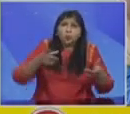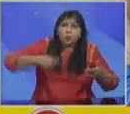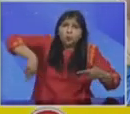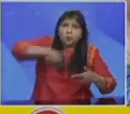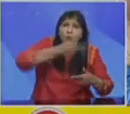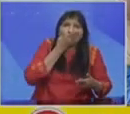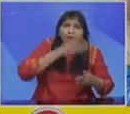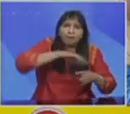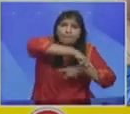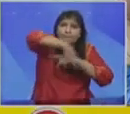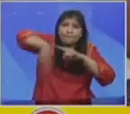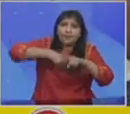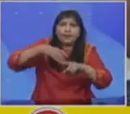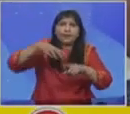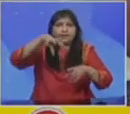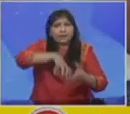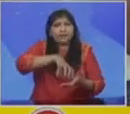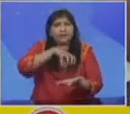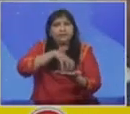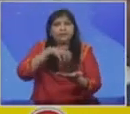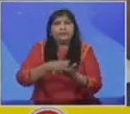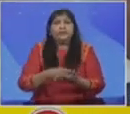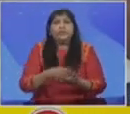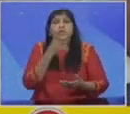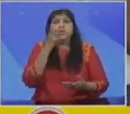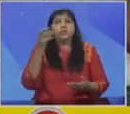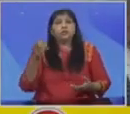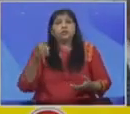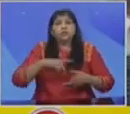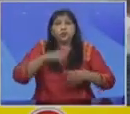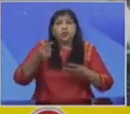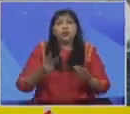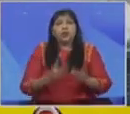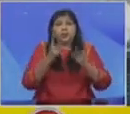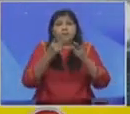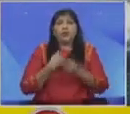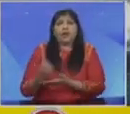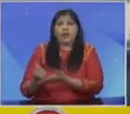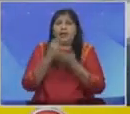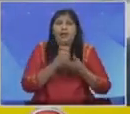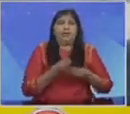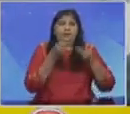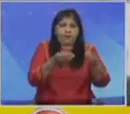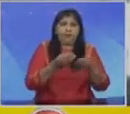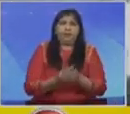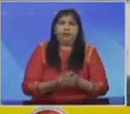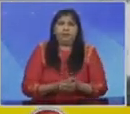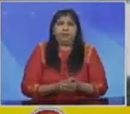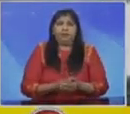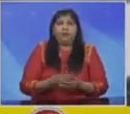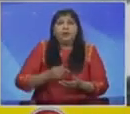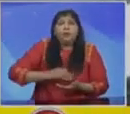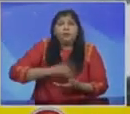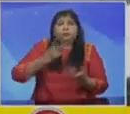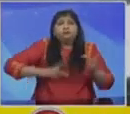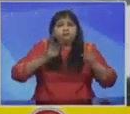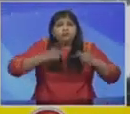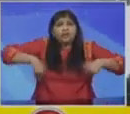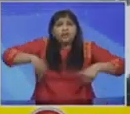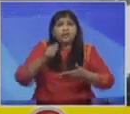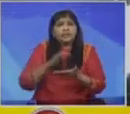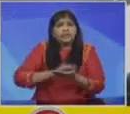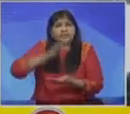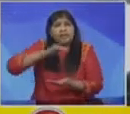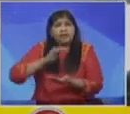करीब 300 हेक्टेयर प्लांटेशन में अपना सक्रिय योगदान दिया है। वे वन संरक्षण के लिए काम करते रहे